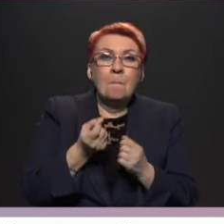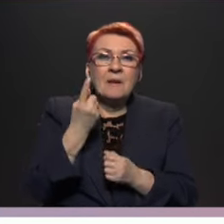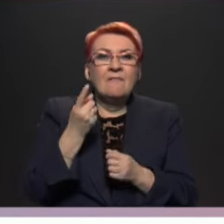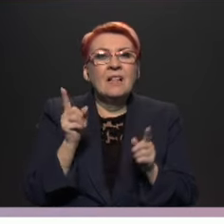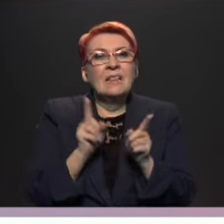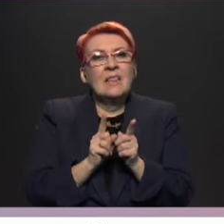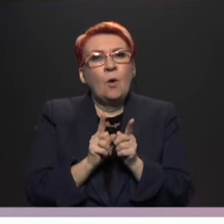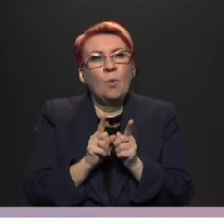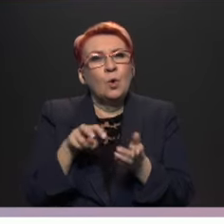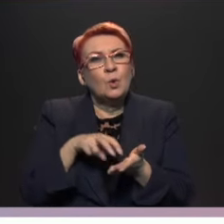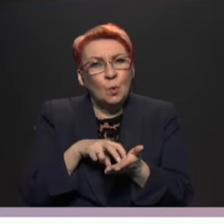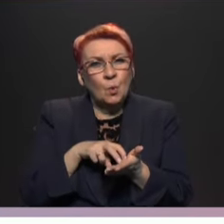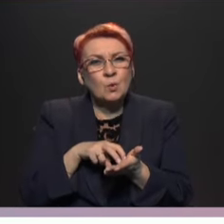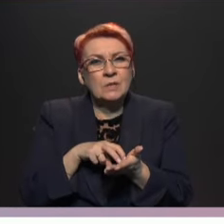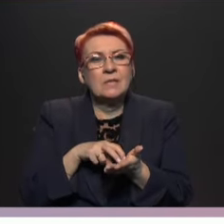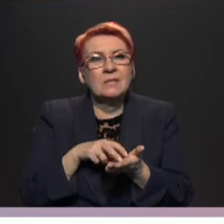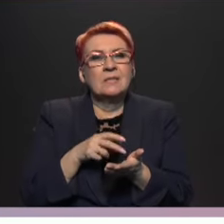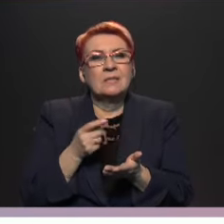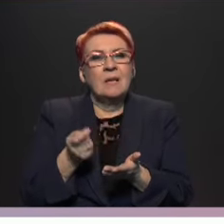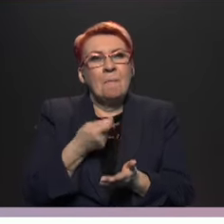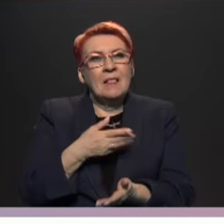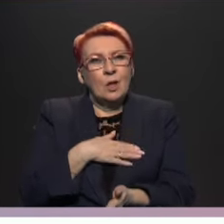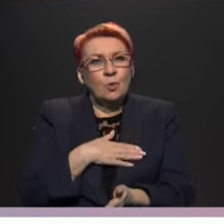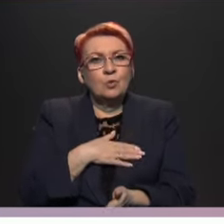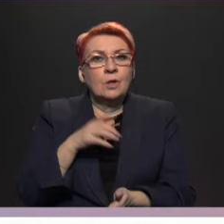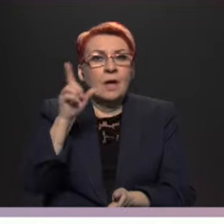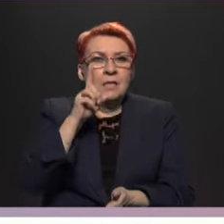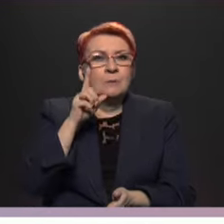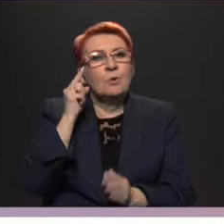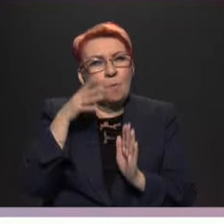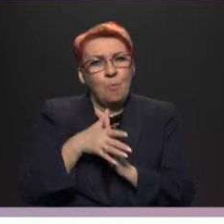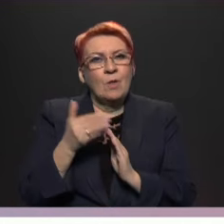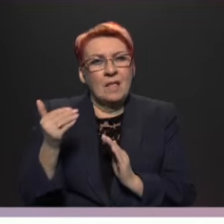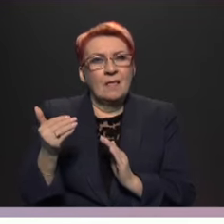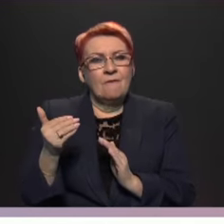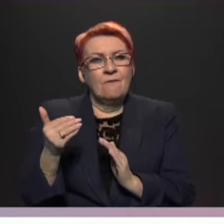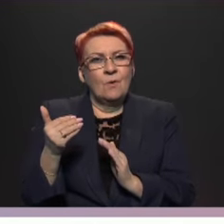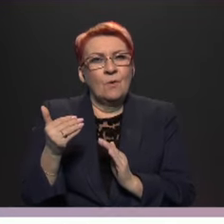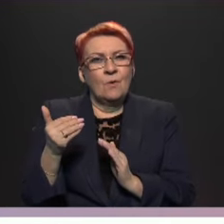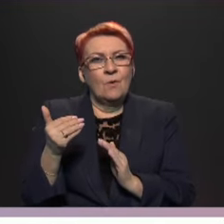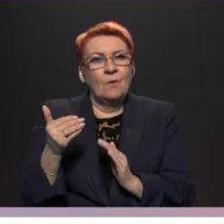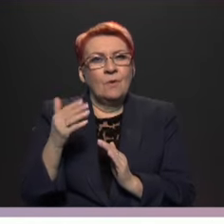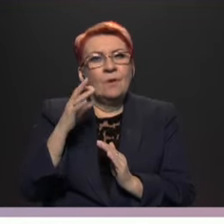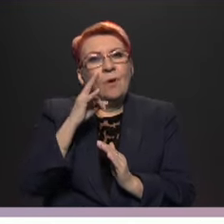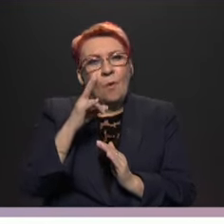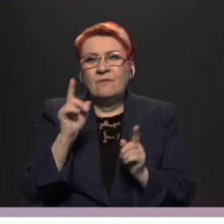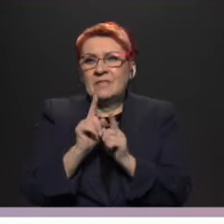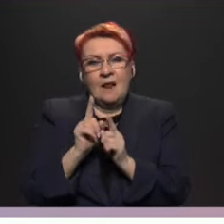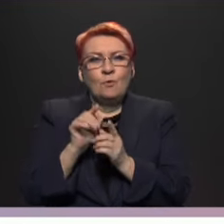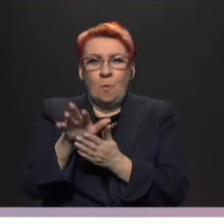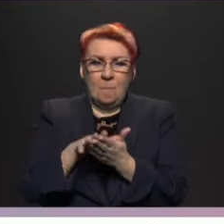такую трусость, да, малодушие, Господь его понял. Он снизошел и все равно простил